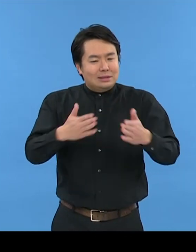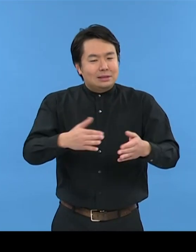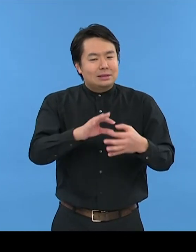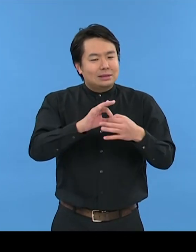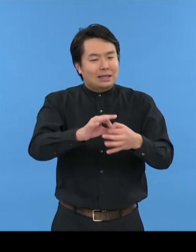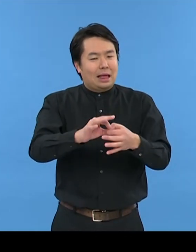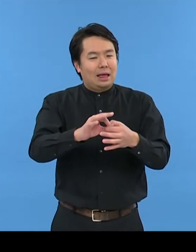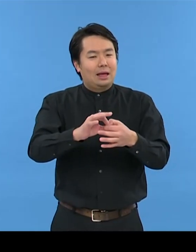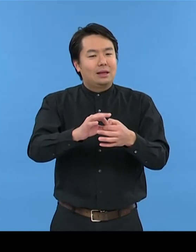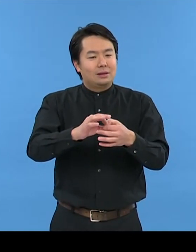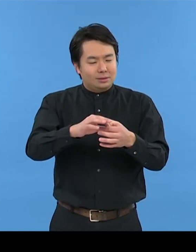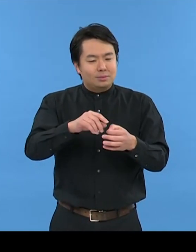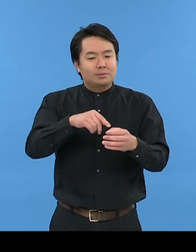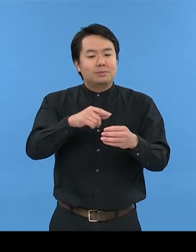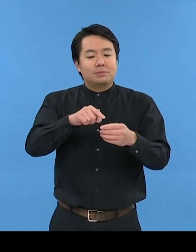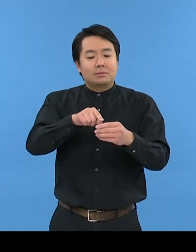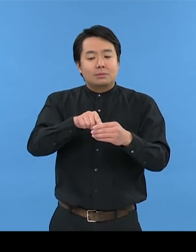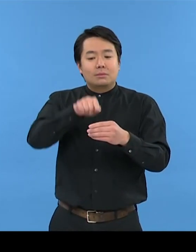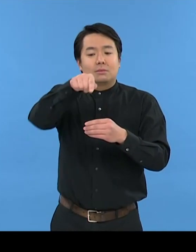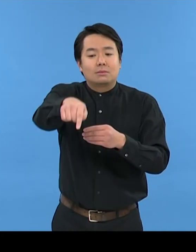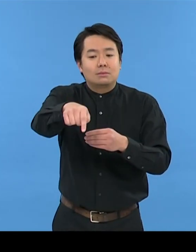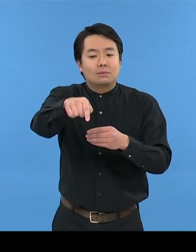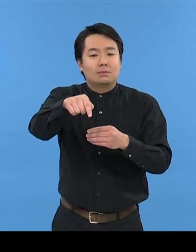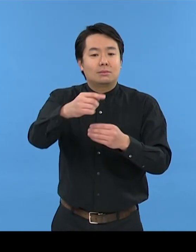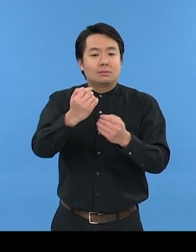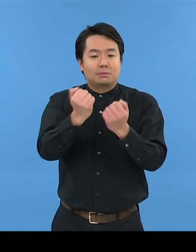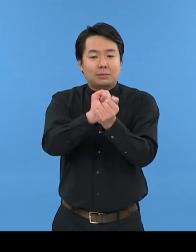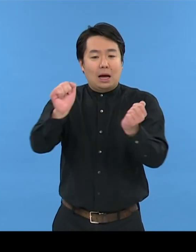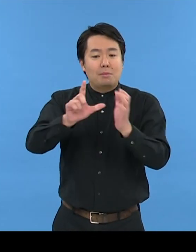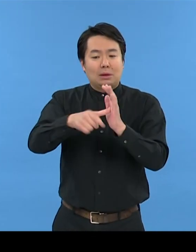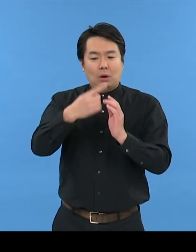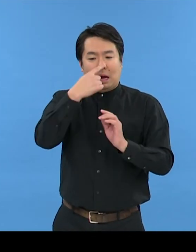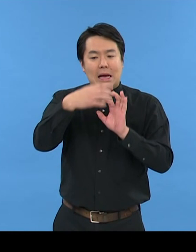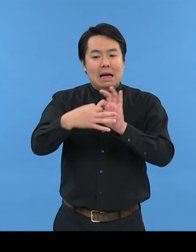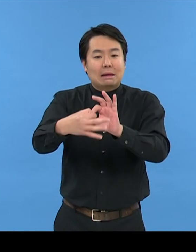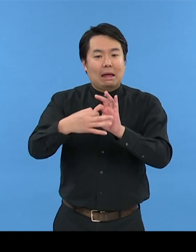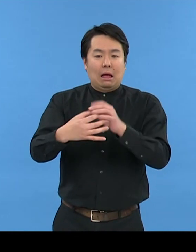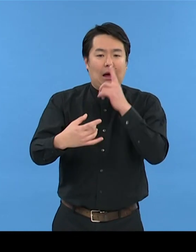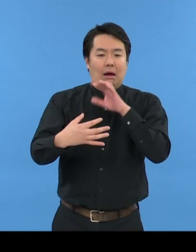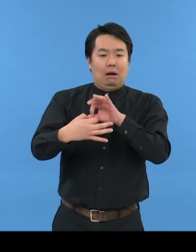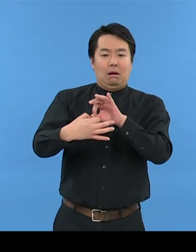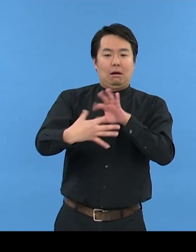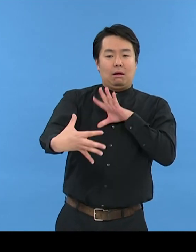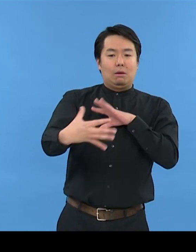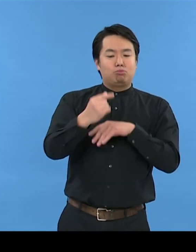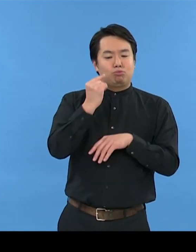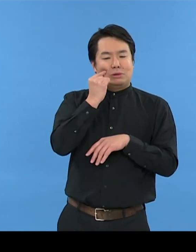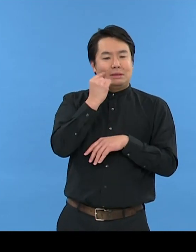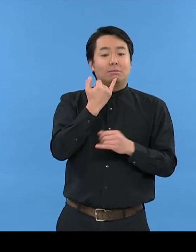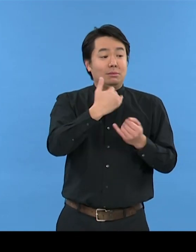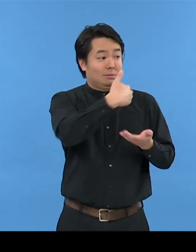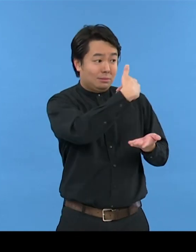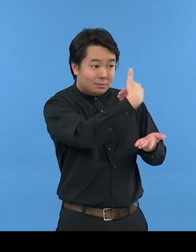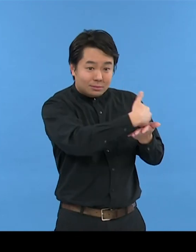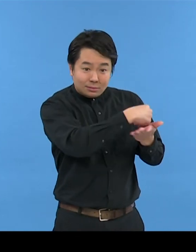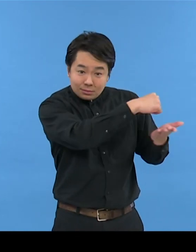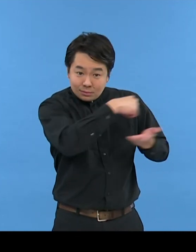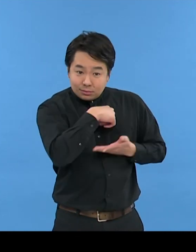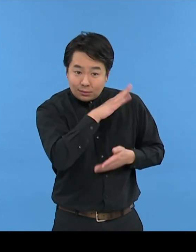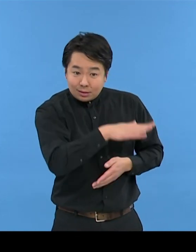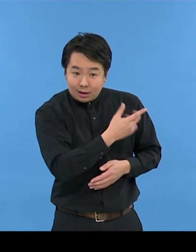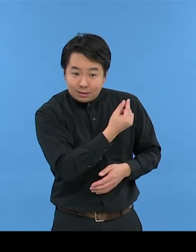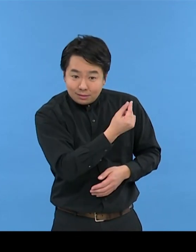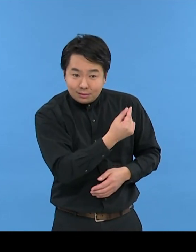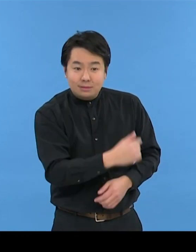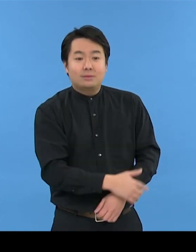関係なのでまあ出てからの関係は構築できないとお話が少し